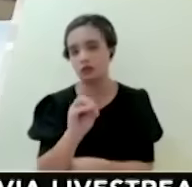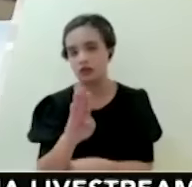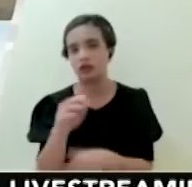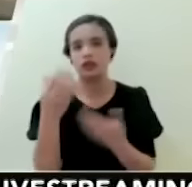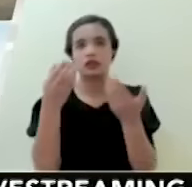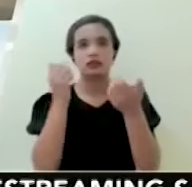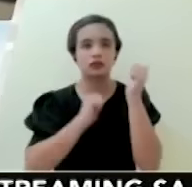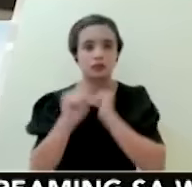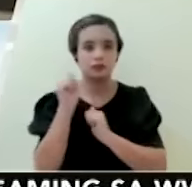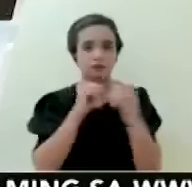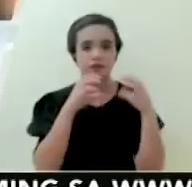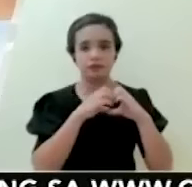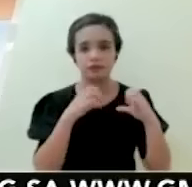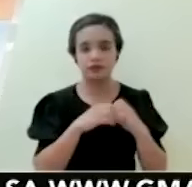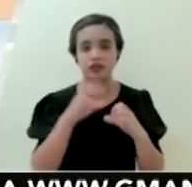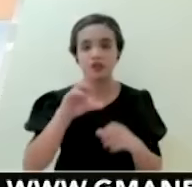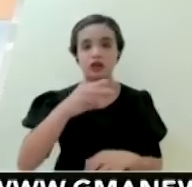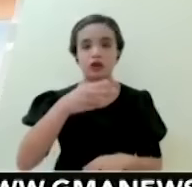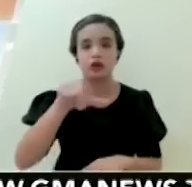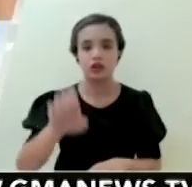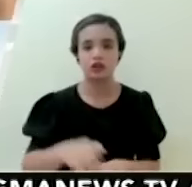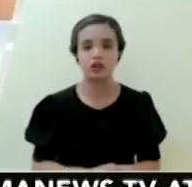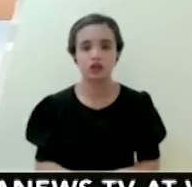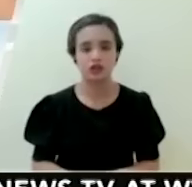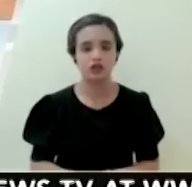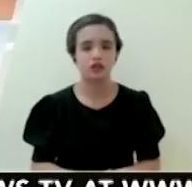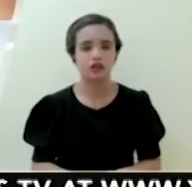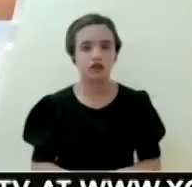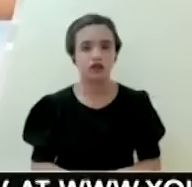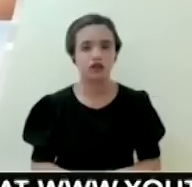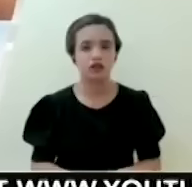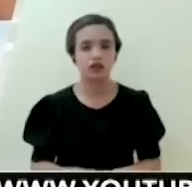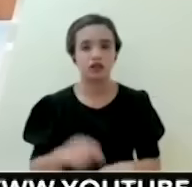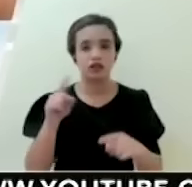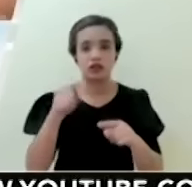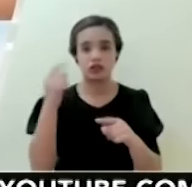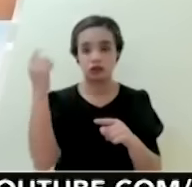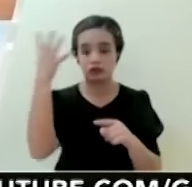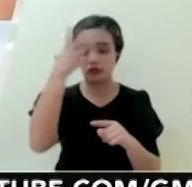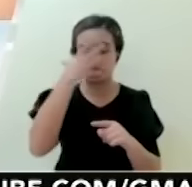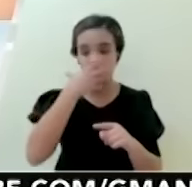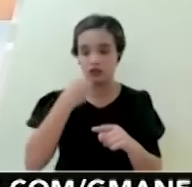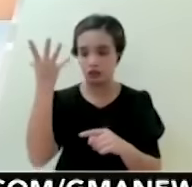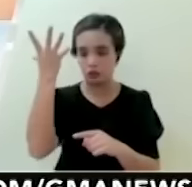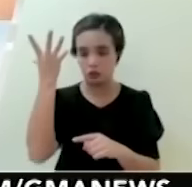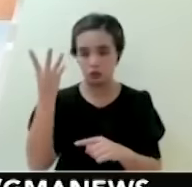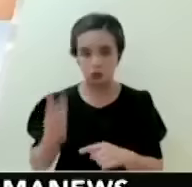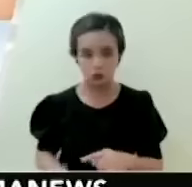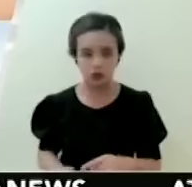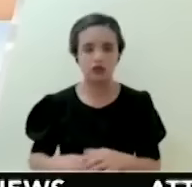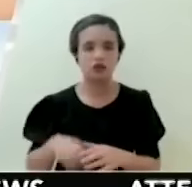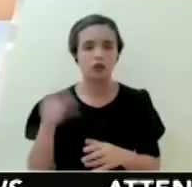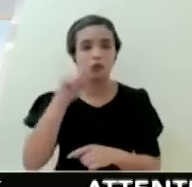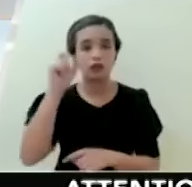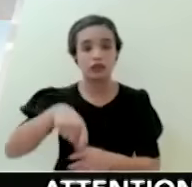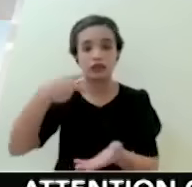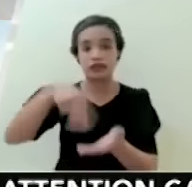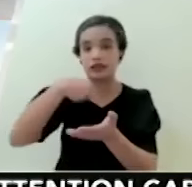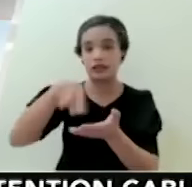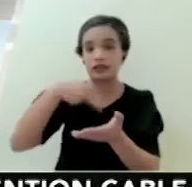ilimlag. Yung ganda dito nawawala. Ang kailangan sa sayaw na to eh buong